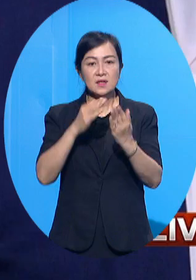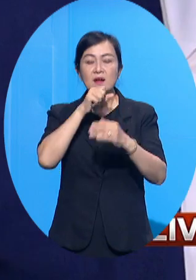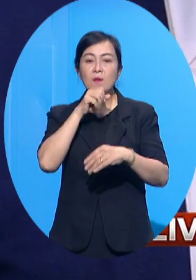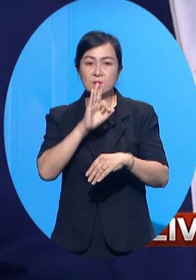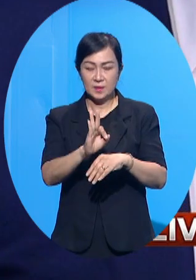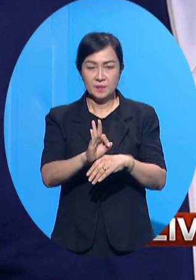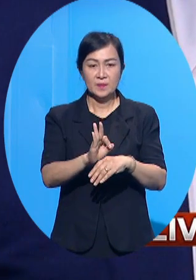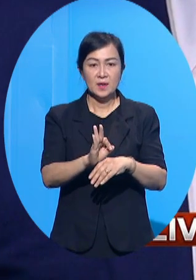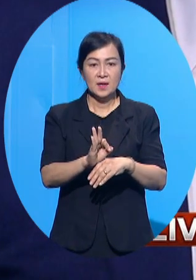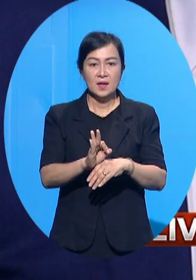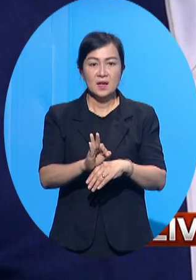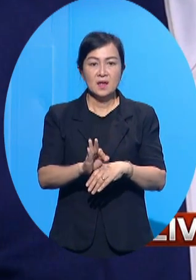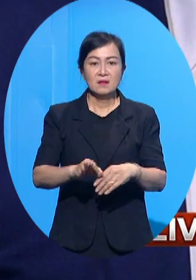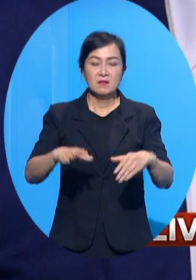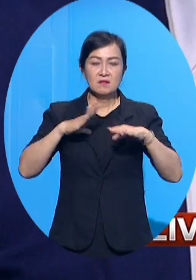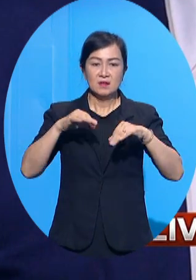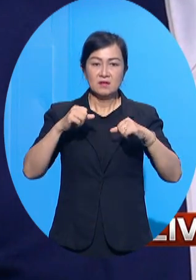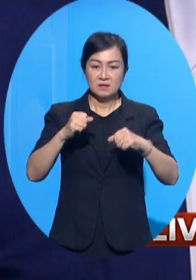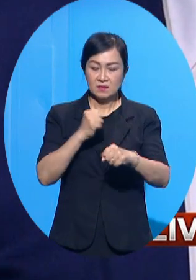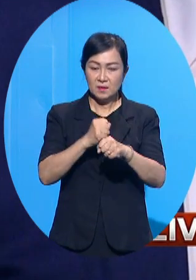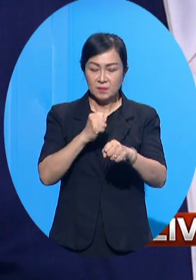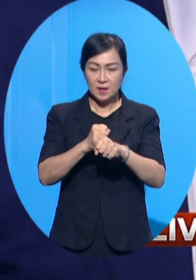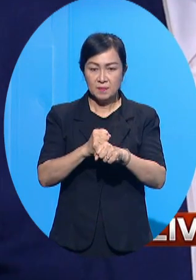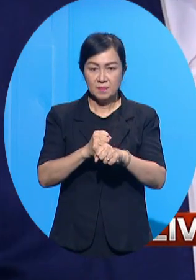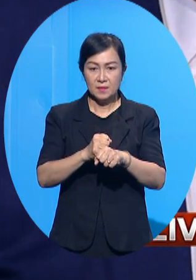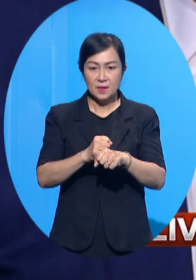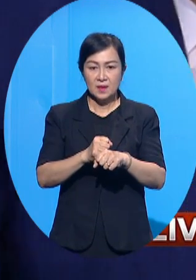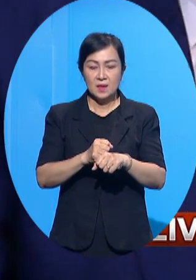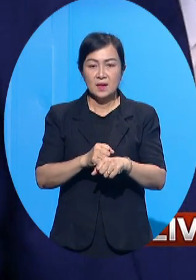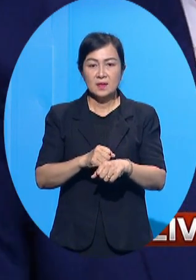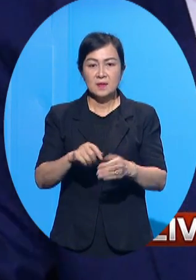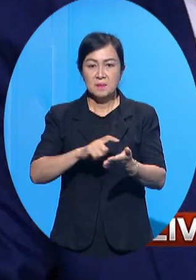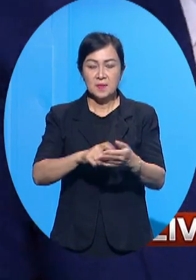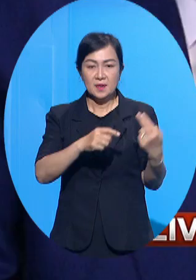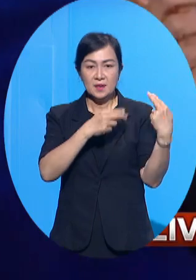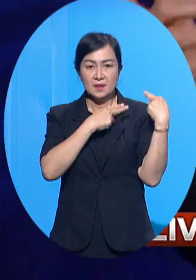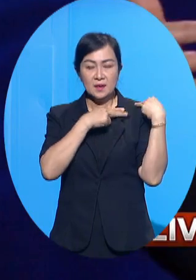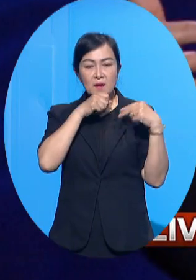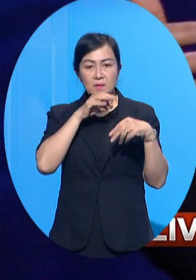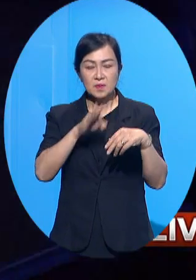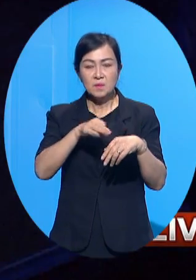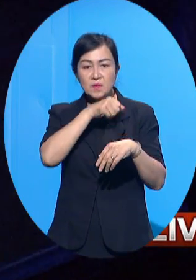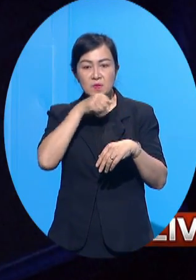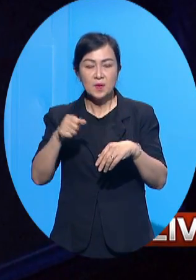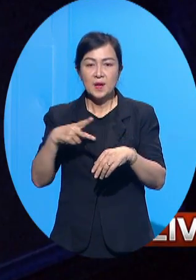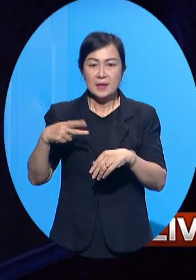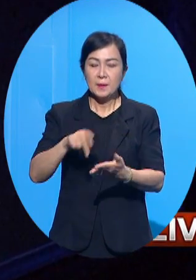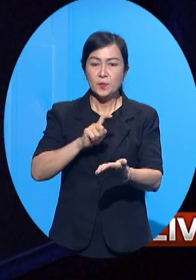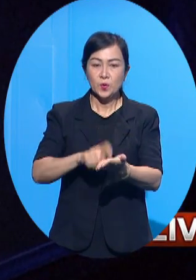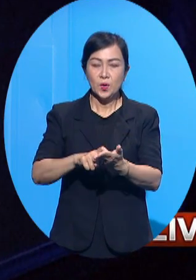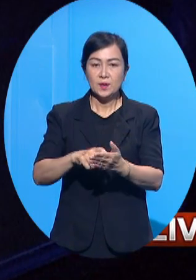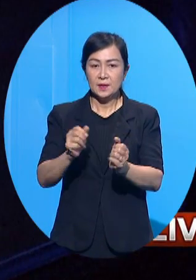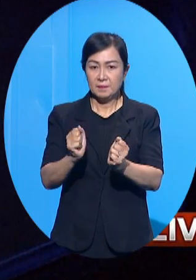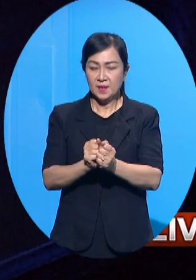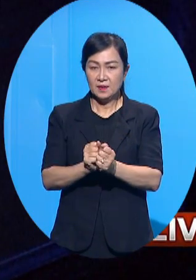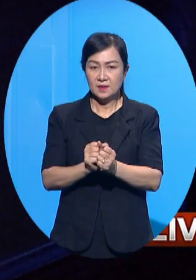trump chỉ ra rằng tỷ lệ thất nghiệp ở Mỹ dưới thời cụ tổng thống là tồi tệ nhất kể từ cuộc đại su thoái và việc cắt giảm thuế cho các tập